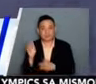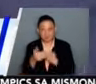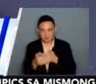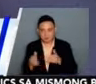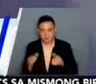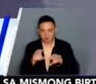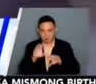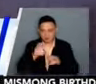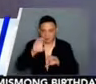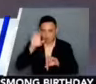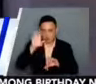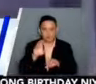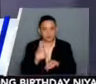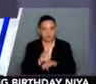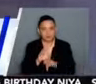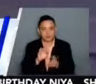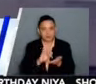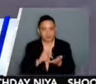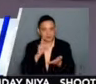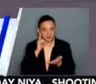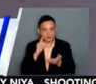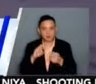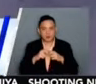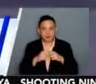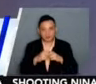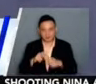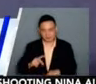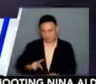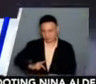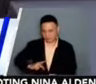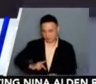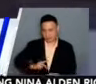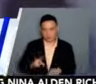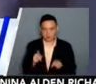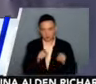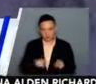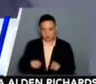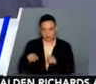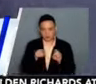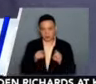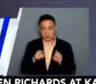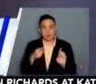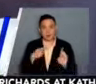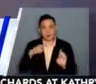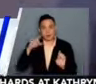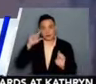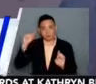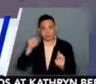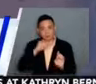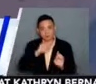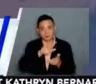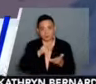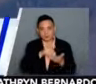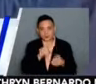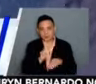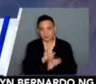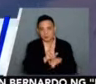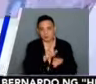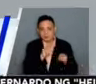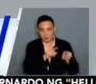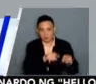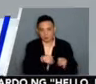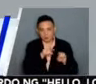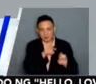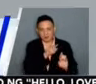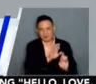may problema sa kidney. Ayon sa NBI, nakatanggap sila ng sumbong na ginagamit ng naturang dialysis center at ibinibenta ang naturang kemikal sa